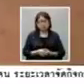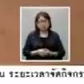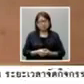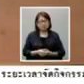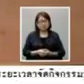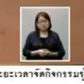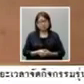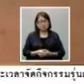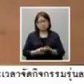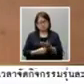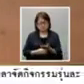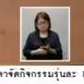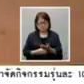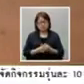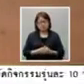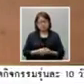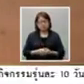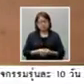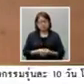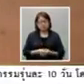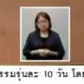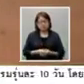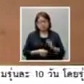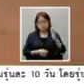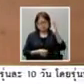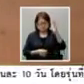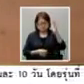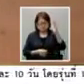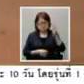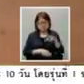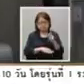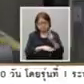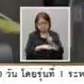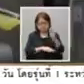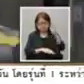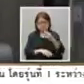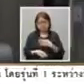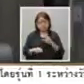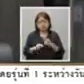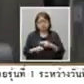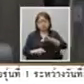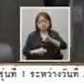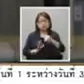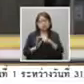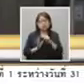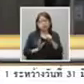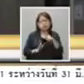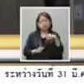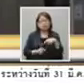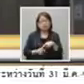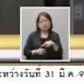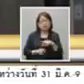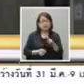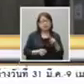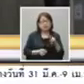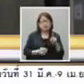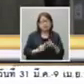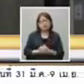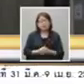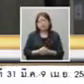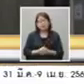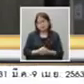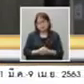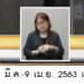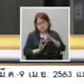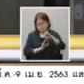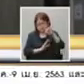ท่านจุลพันธ์ครับ ท่านประธานที่เคารพผมจุลพันธ์อมรวิวัฒน์เพื่อไทยจากจังหวัดเชียงใหม่ขอประท้วงท่านประธ